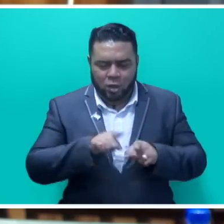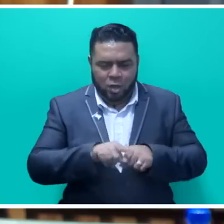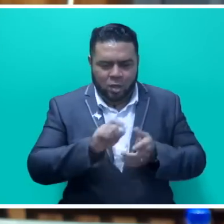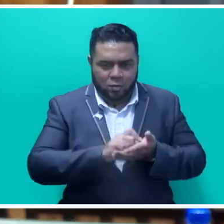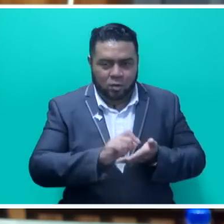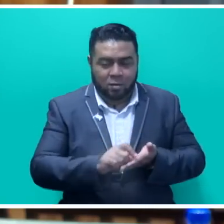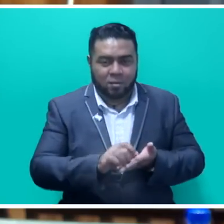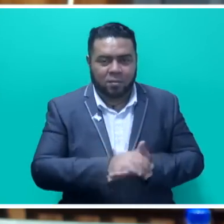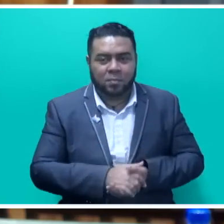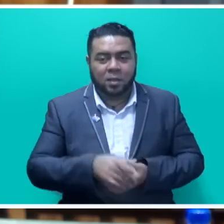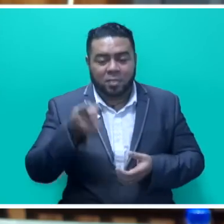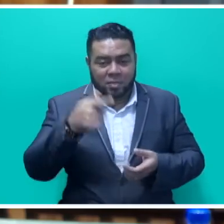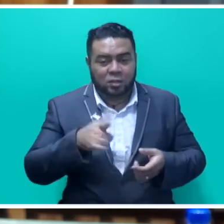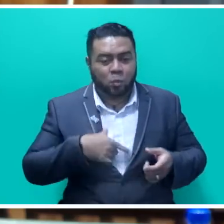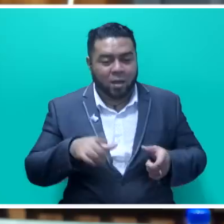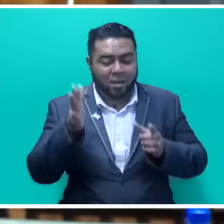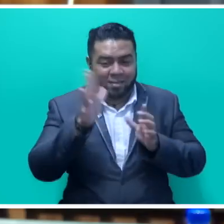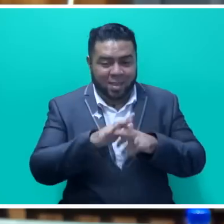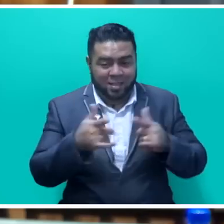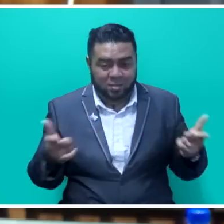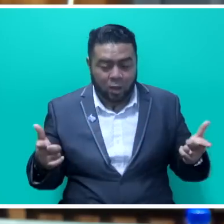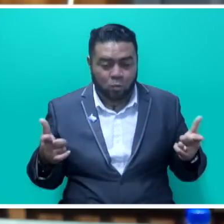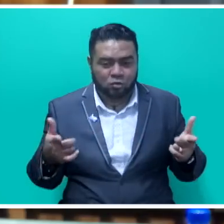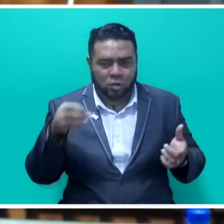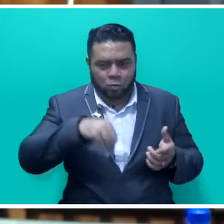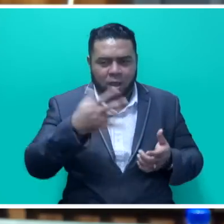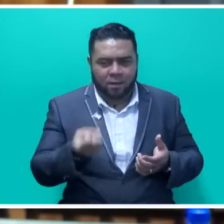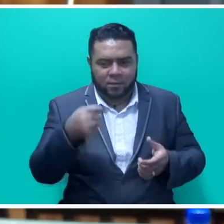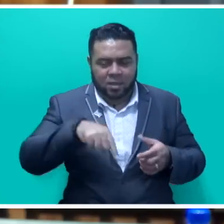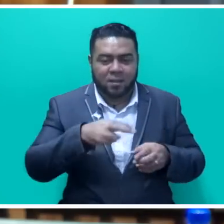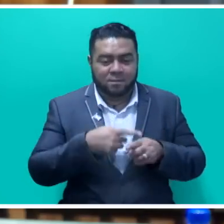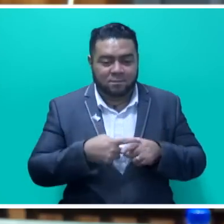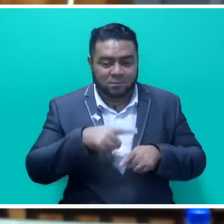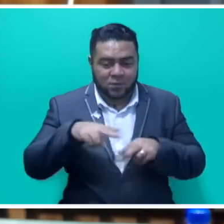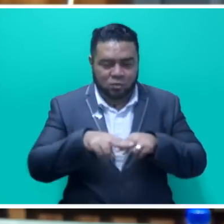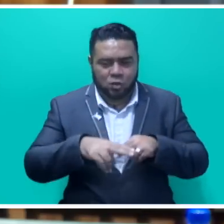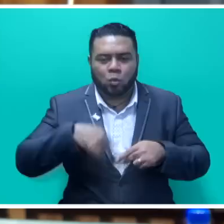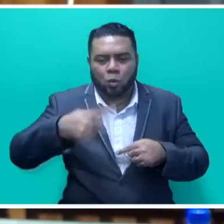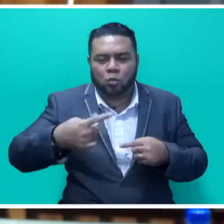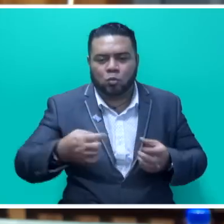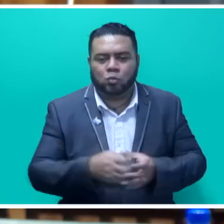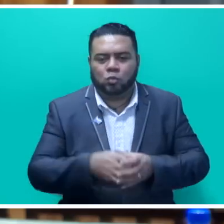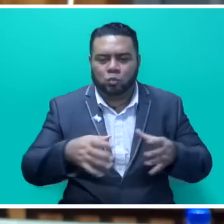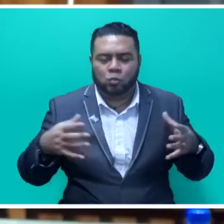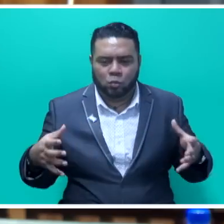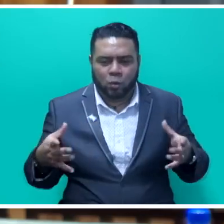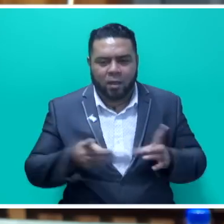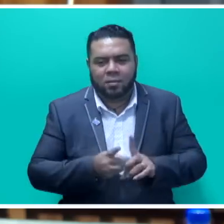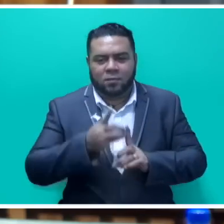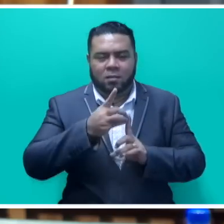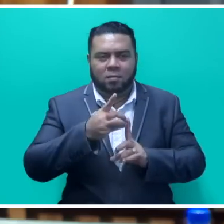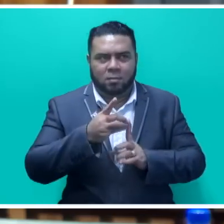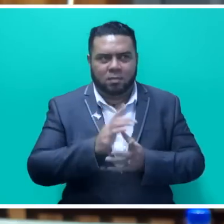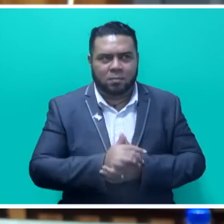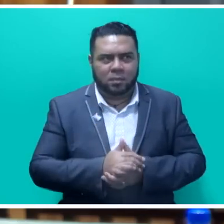अलावा हिंदी भाषा की जो प्रचार है, प्रसार है, उसको बढ़ावा मिलेगा। तो एक बार फिर मैं भारत सरकार